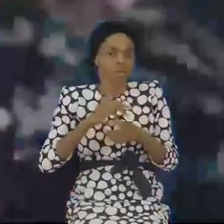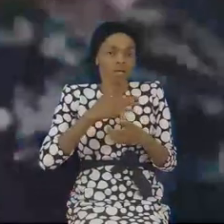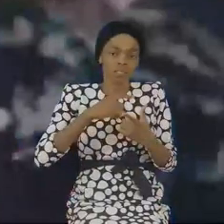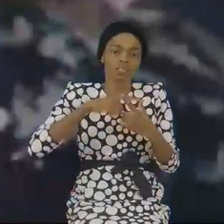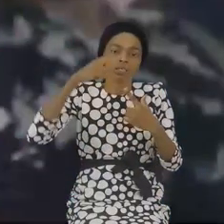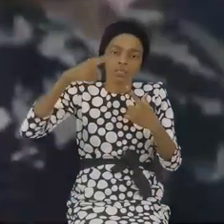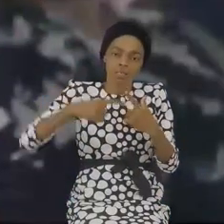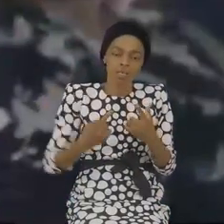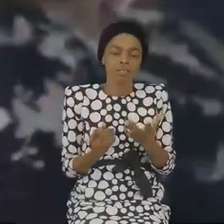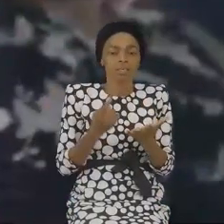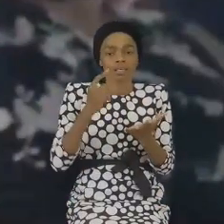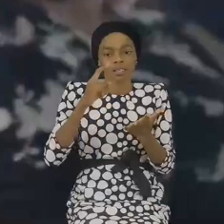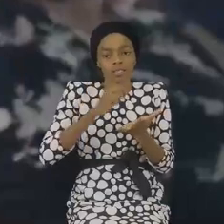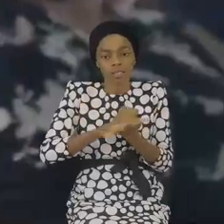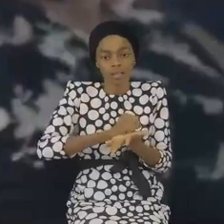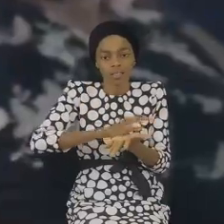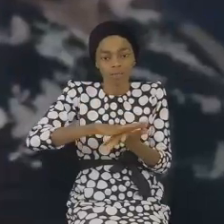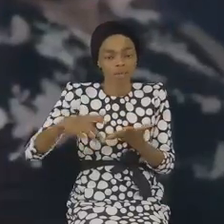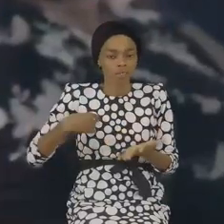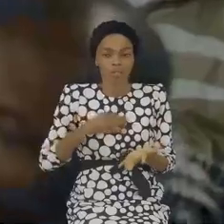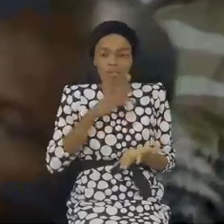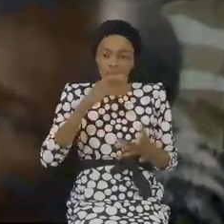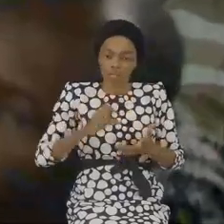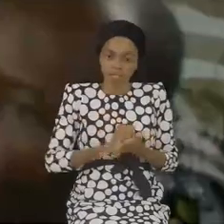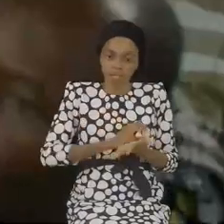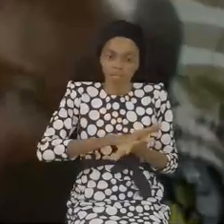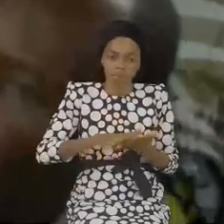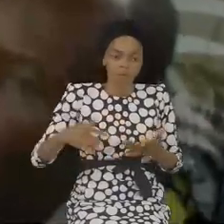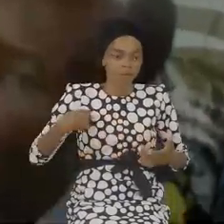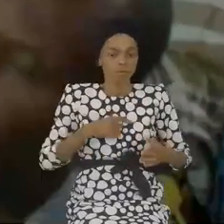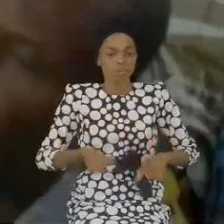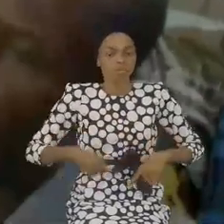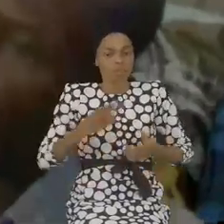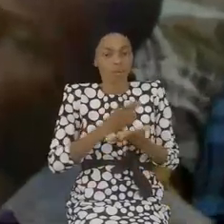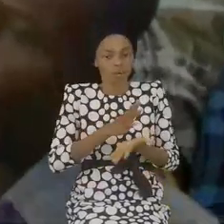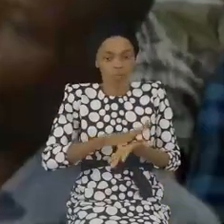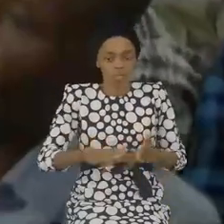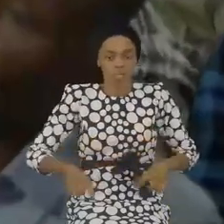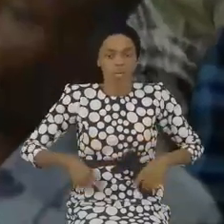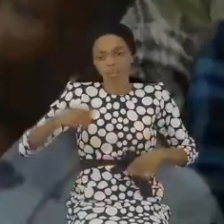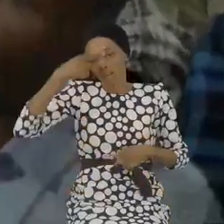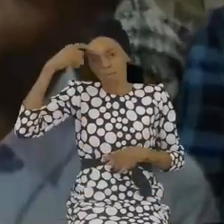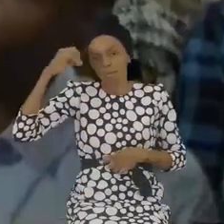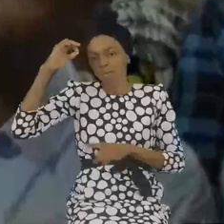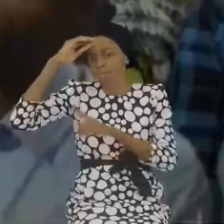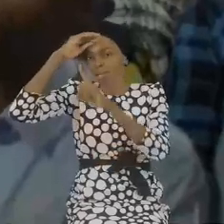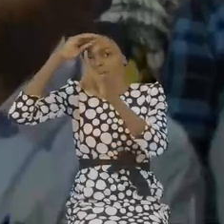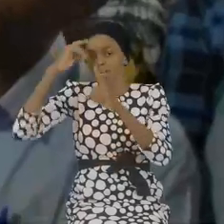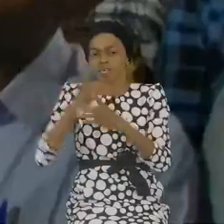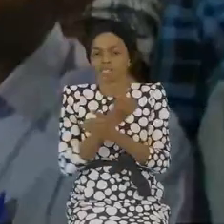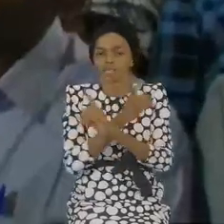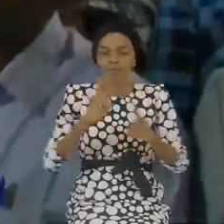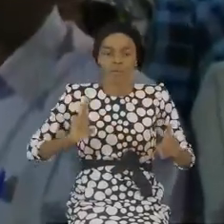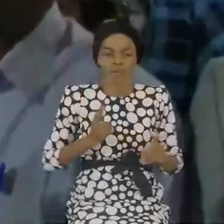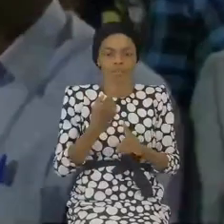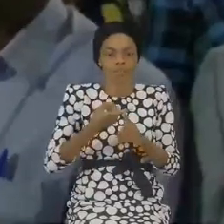sommes sanctifiés et nous menons une vie sanctifiée, juste une vie sainte sanctifiée. Parce qu'il va nous délivrer de nos ennemis afin que nous